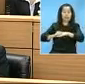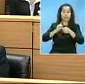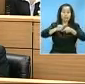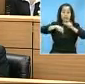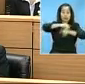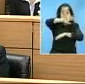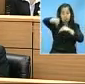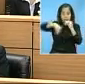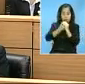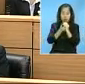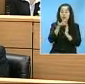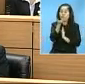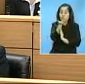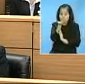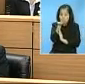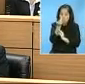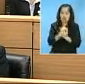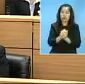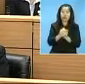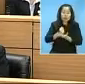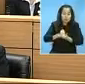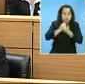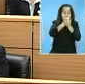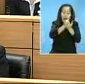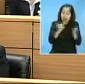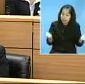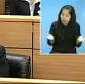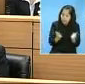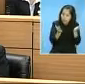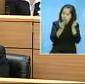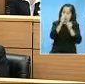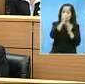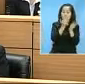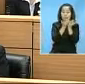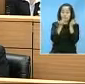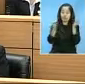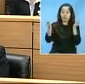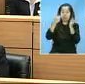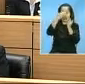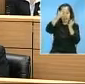ขอความกรุณาให้การสนับสนุนการแก้ไขรัฐธรรมนูญทั้ง3ร่างขอขอบพระคุณครับ